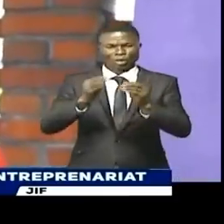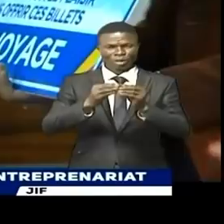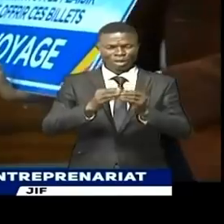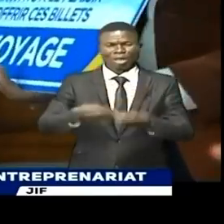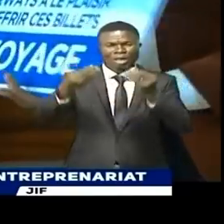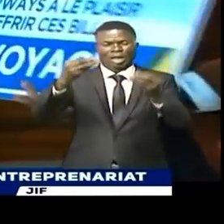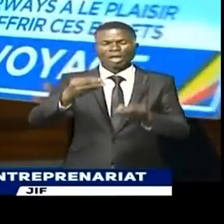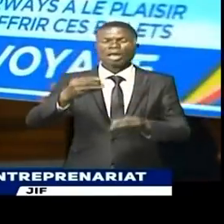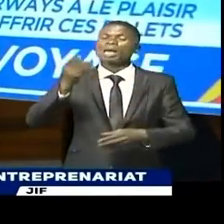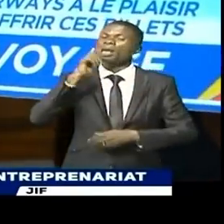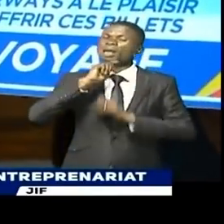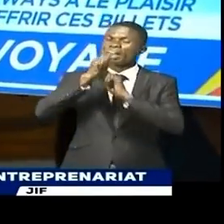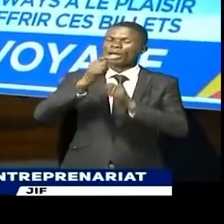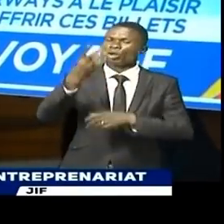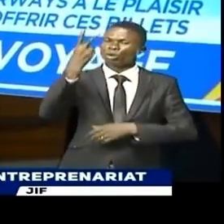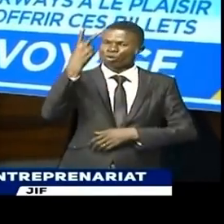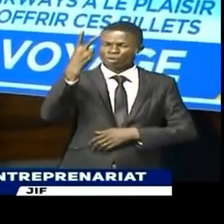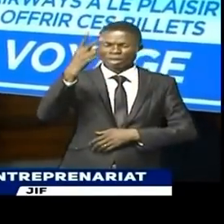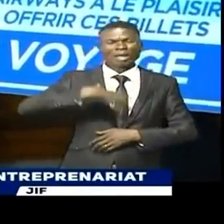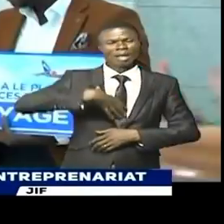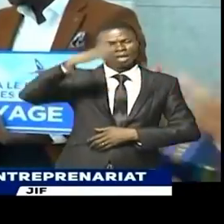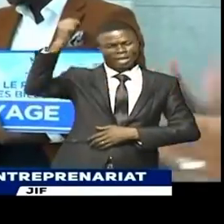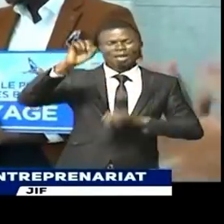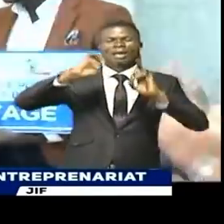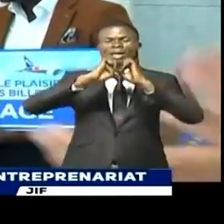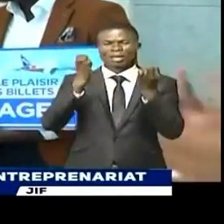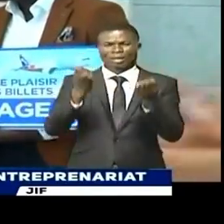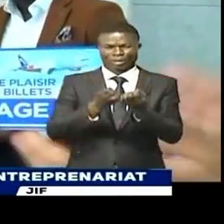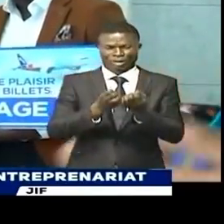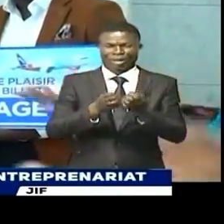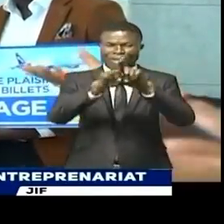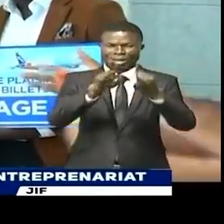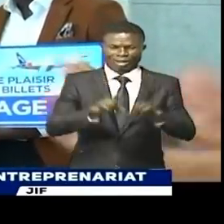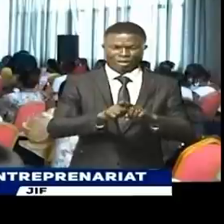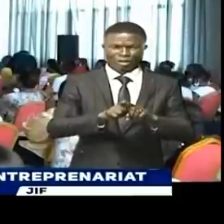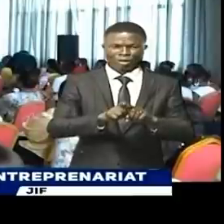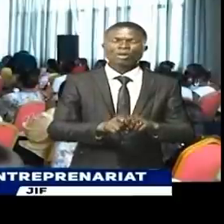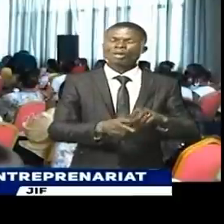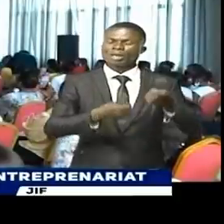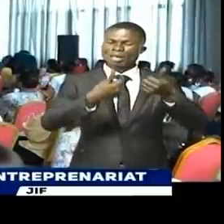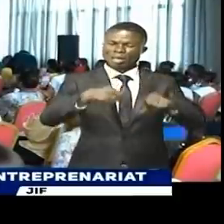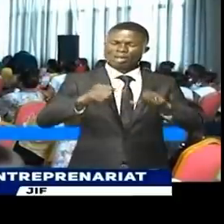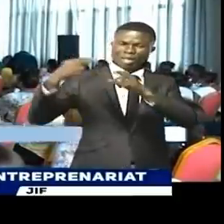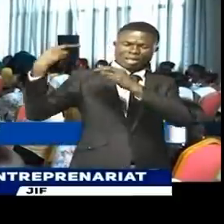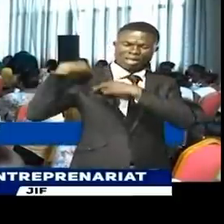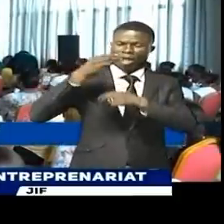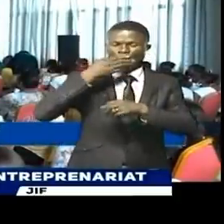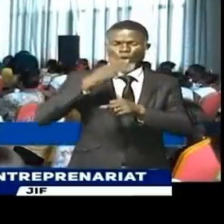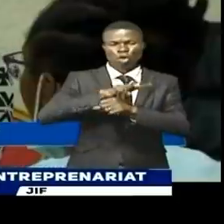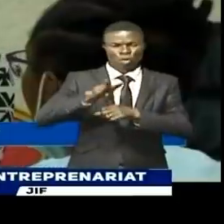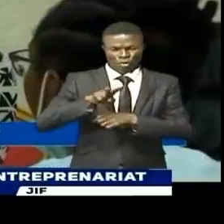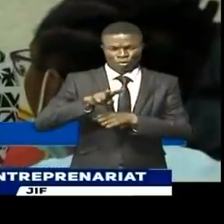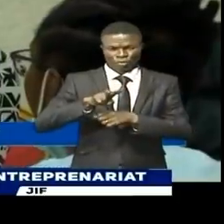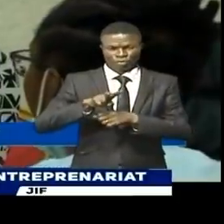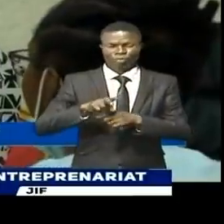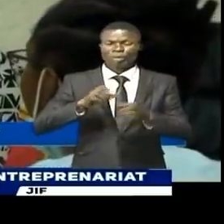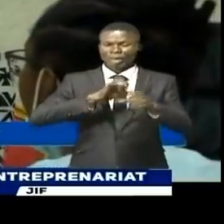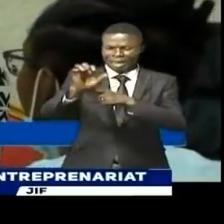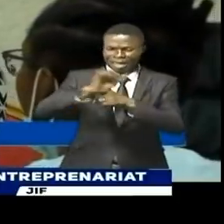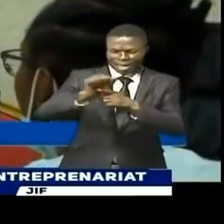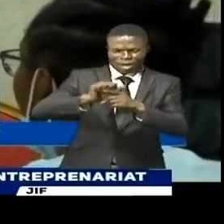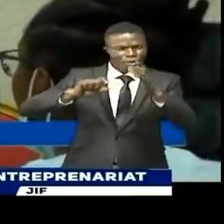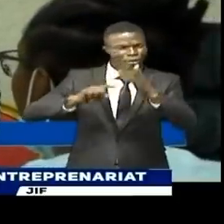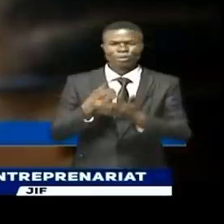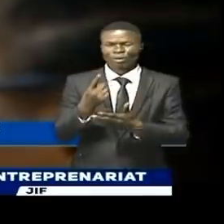deux du prix de la meilleure idée d'entreprendre et celui de la résilience en période kovy 19 le coaching direct